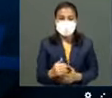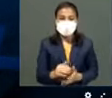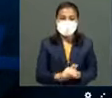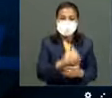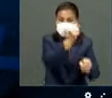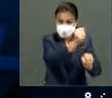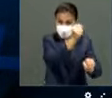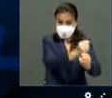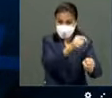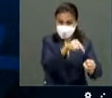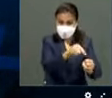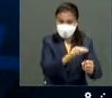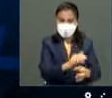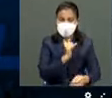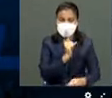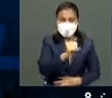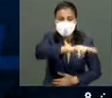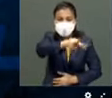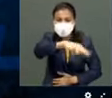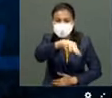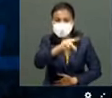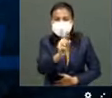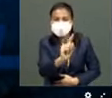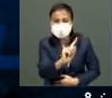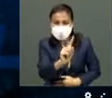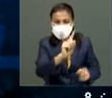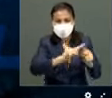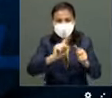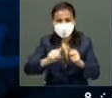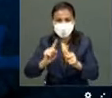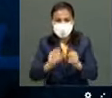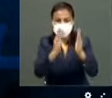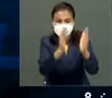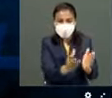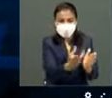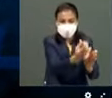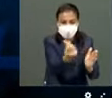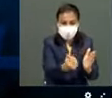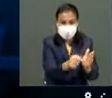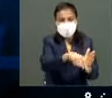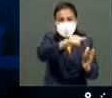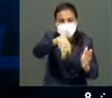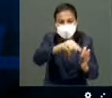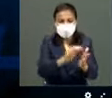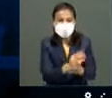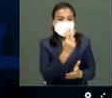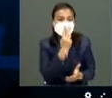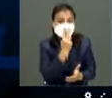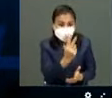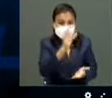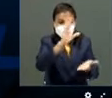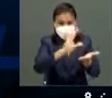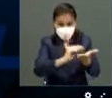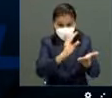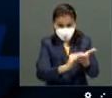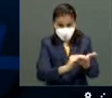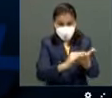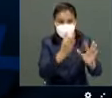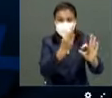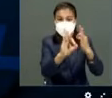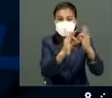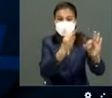านค่ะว่าจะมีการลงตรวจเชิงรุกพื้นที่ไหนอย่างไรจำนวนเท่าไหร่เนี่ยขอให้พี่น้องประชาชนติดตามในส่วนของ Facebook